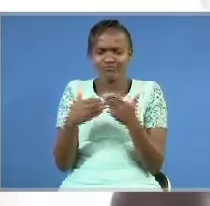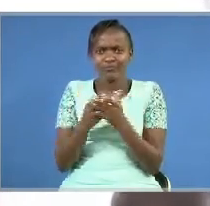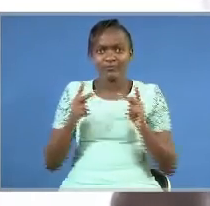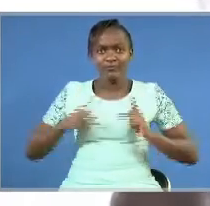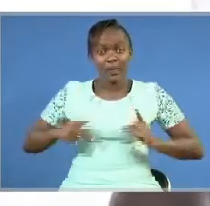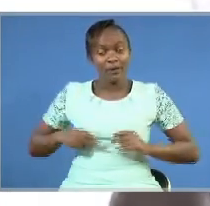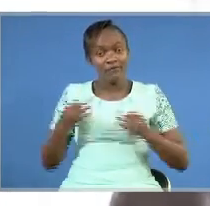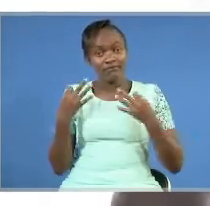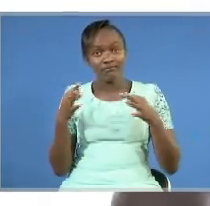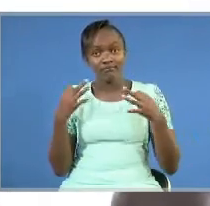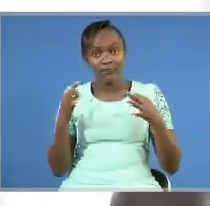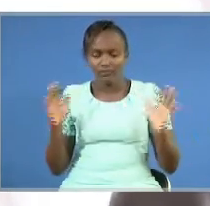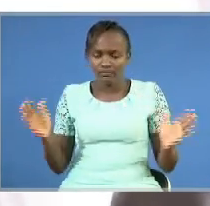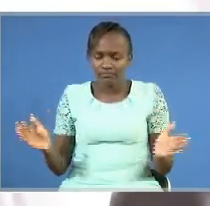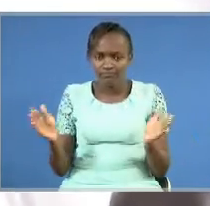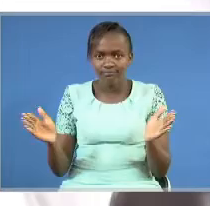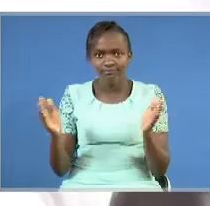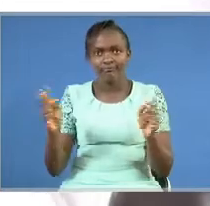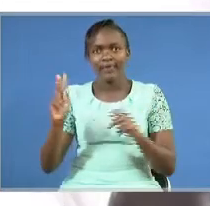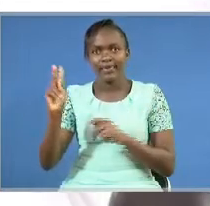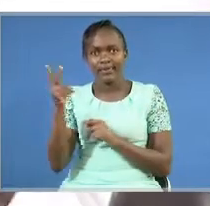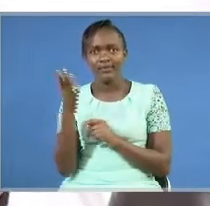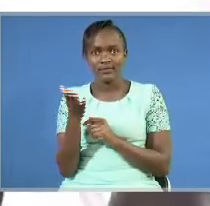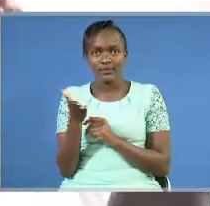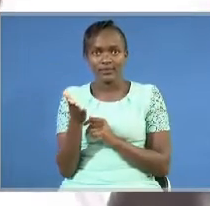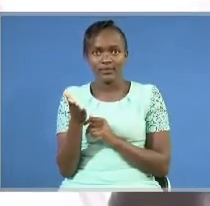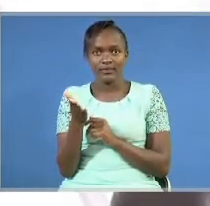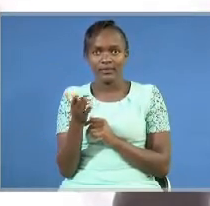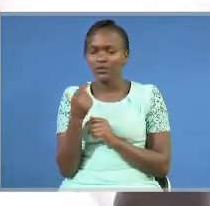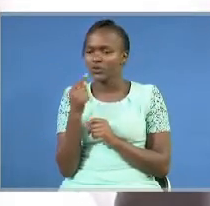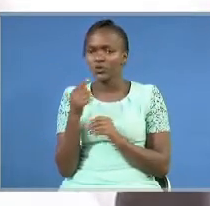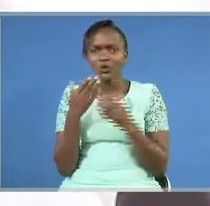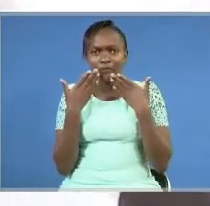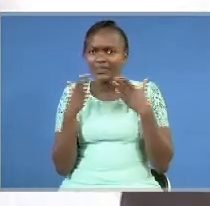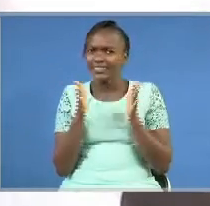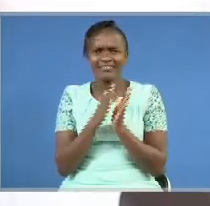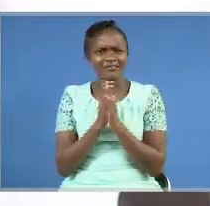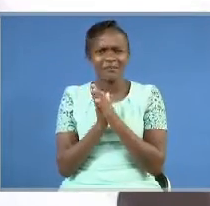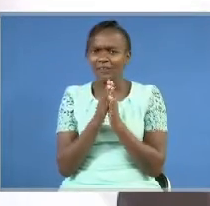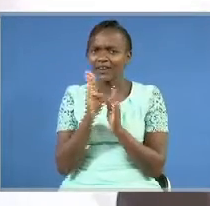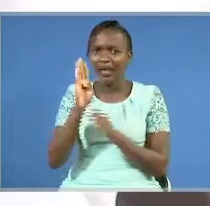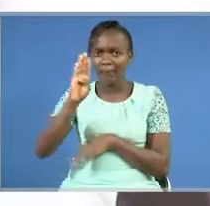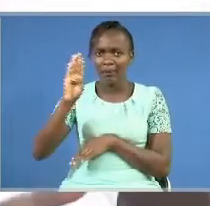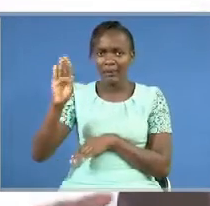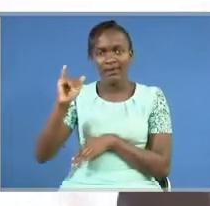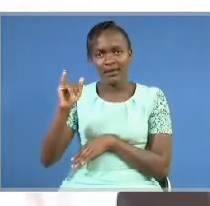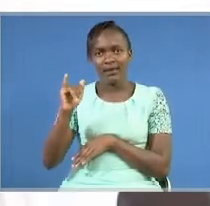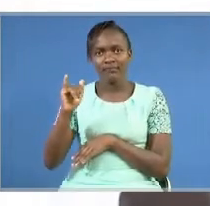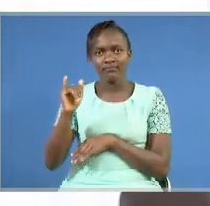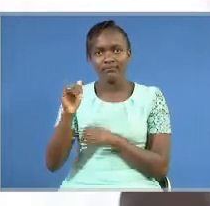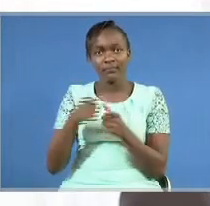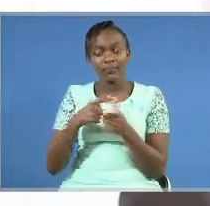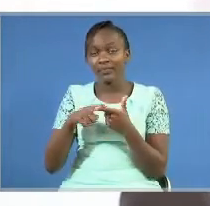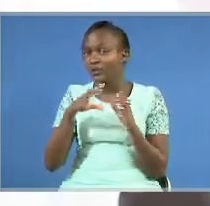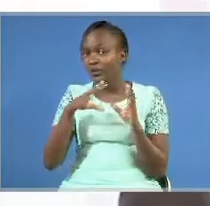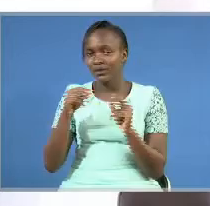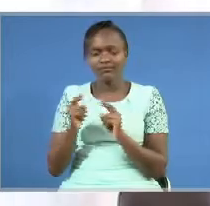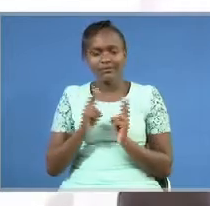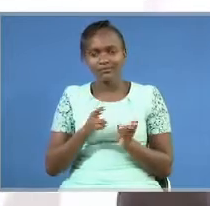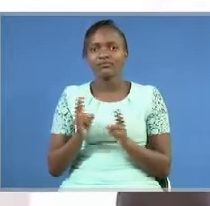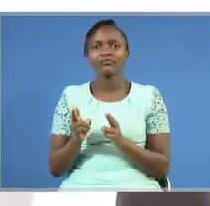let us mobilize citizens in large numbers so that we can conclude this process and we can go back to